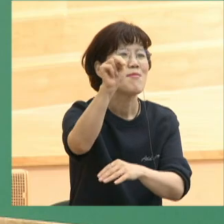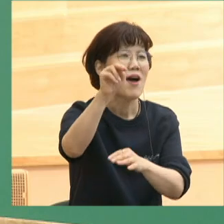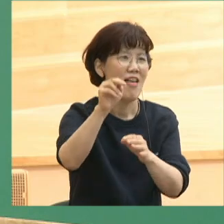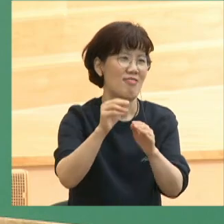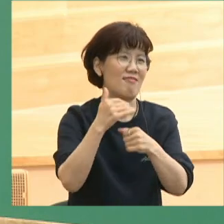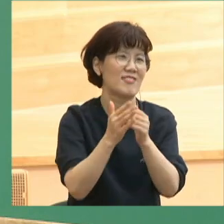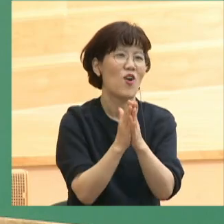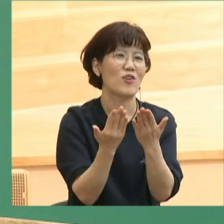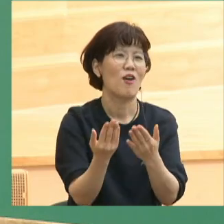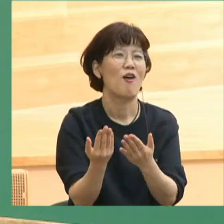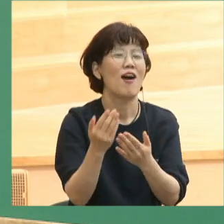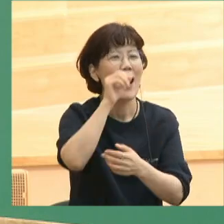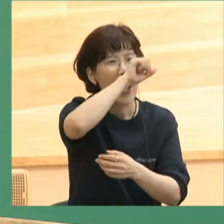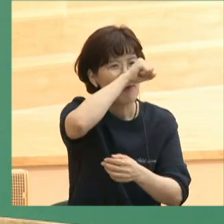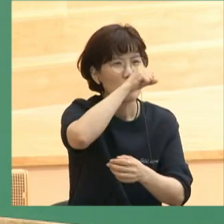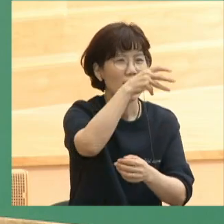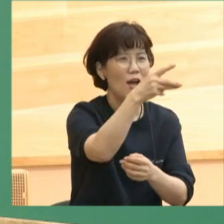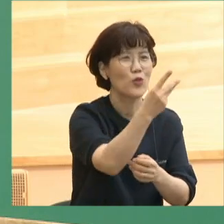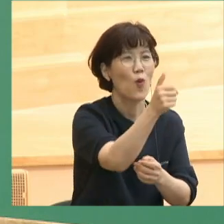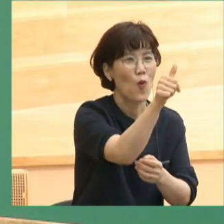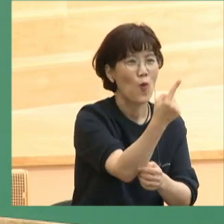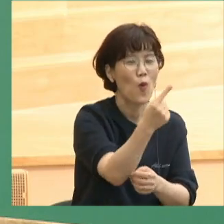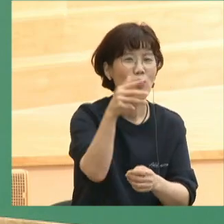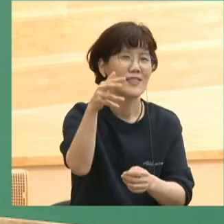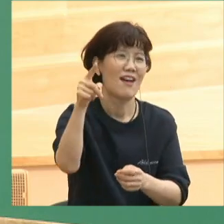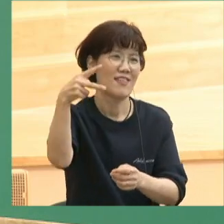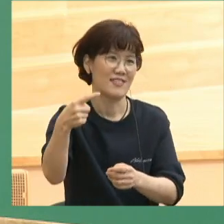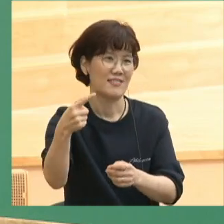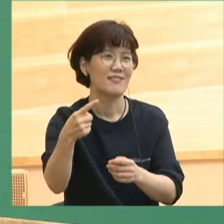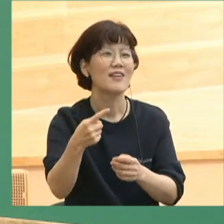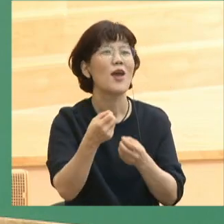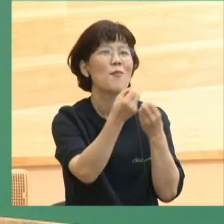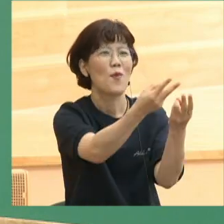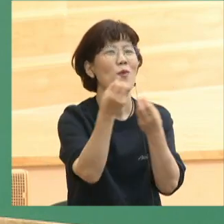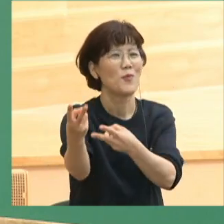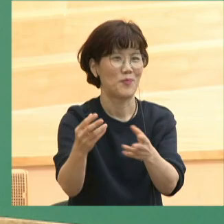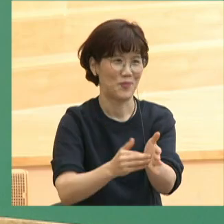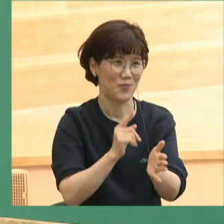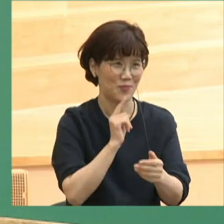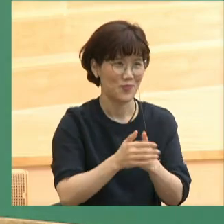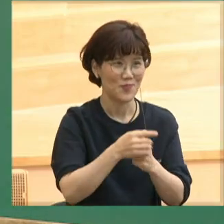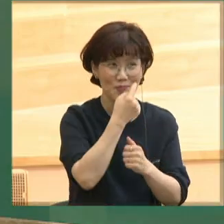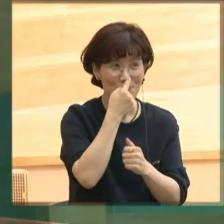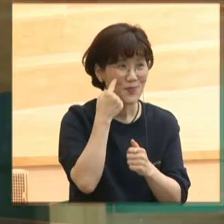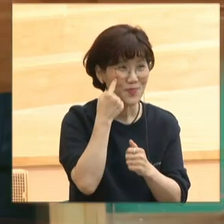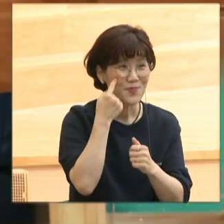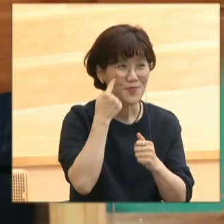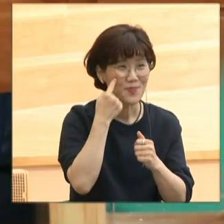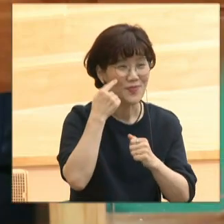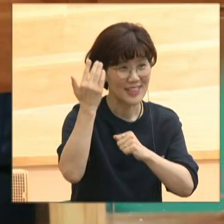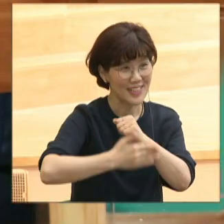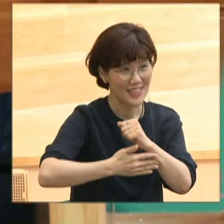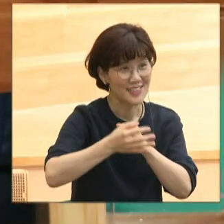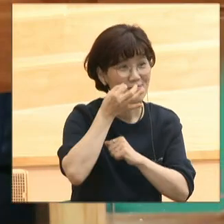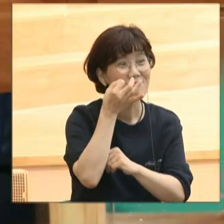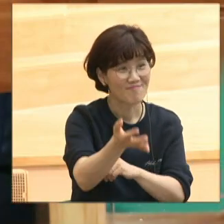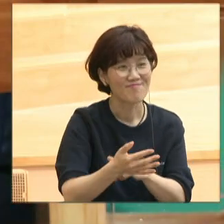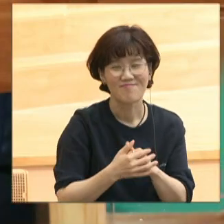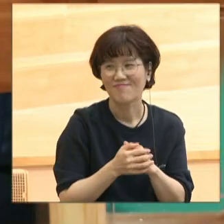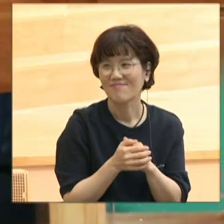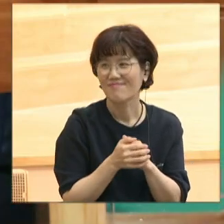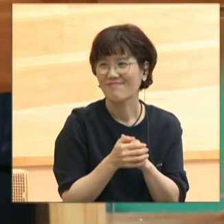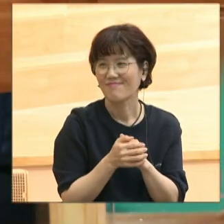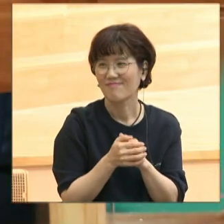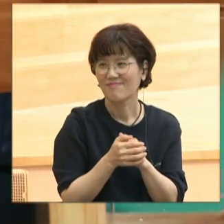가까운 성경을 아프리카 토고에, 아프리카 차드에 보내게 하셨죠. 자, 증정식 사진 몇 주 전에 있었잖아요. 이렇게 증정을 하게